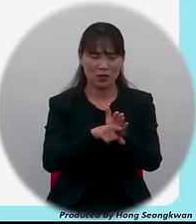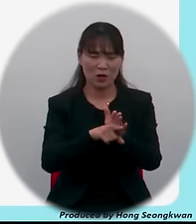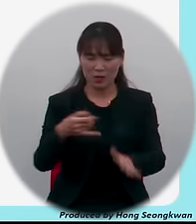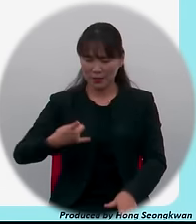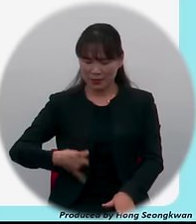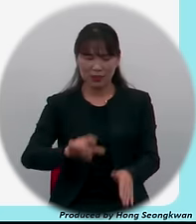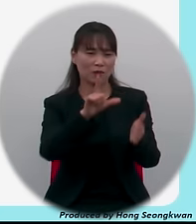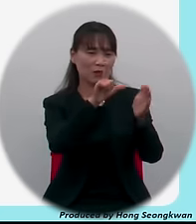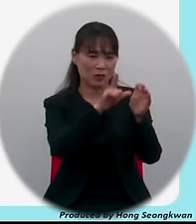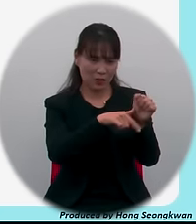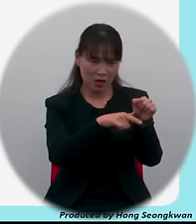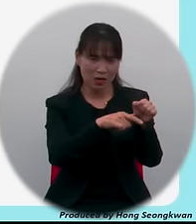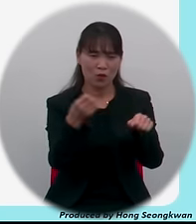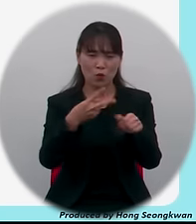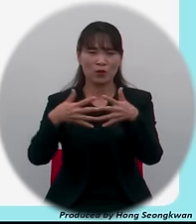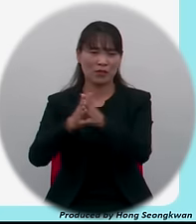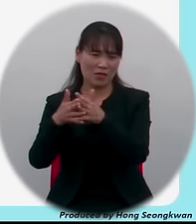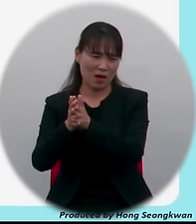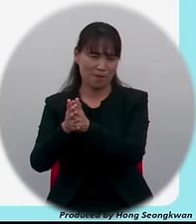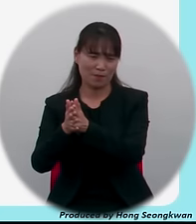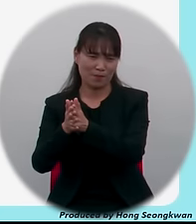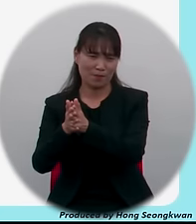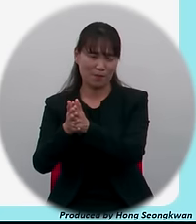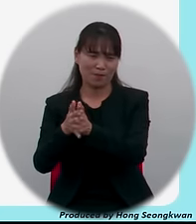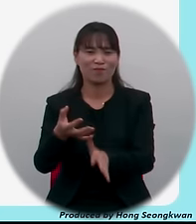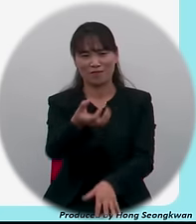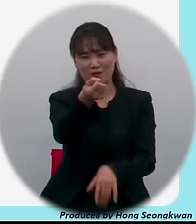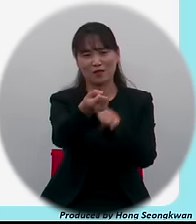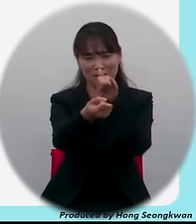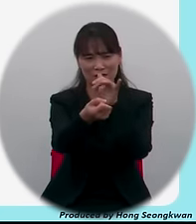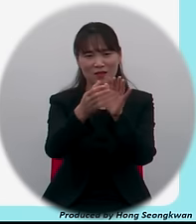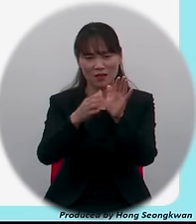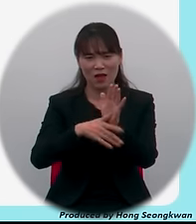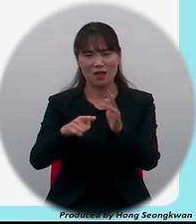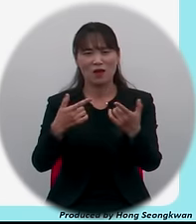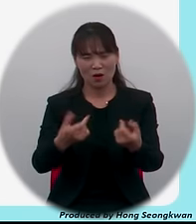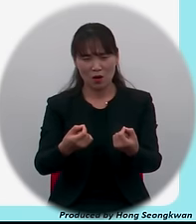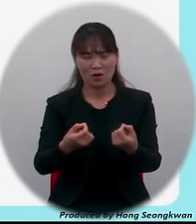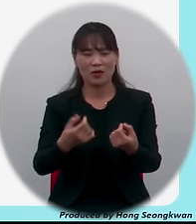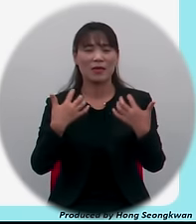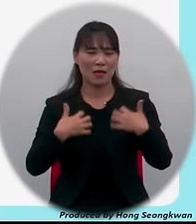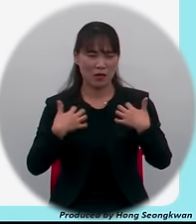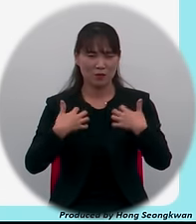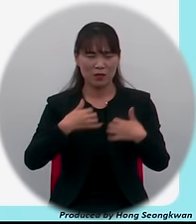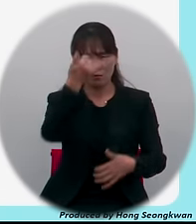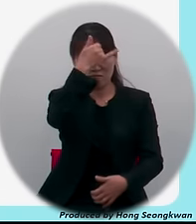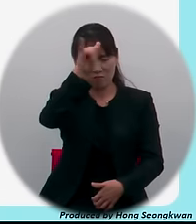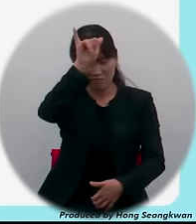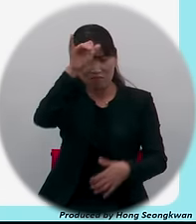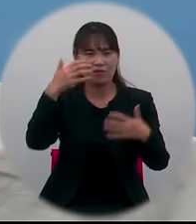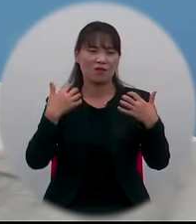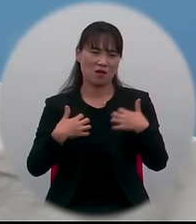담보로 볼모로 삼고 있을 때 그런 게임들을 흔히 비윤리적인 게임이 라고 할 수 있겠습니다 이런